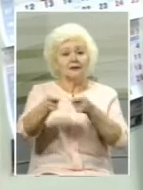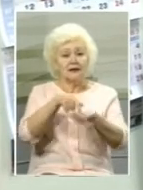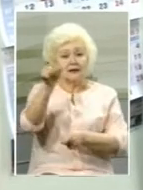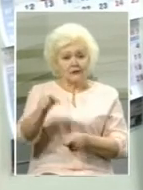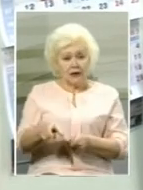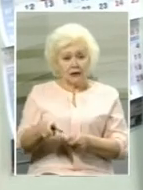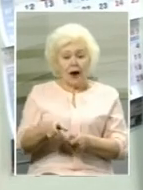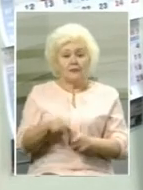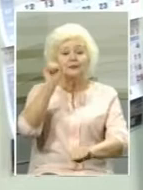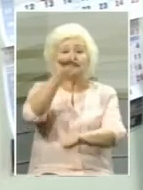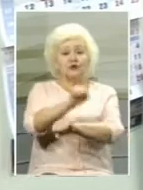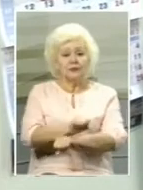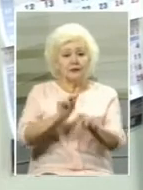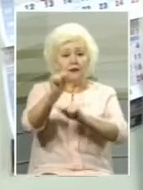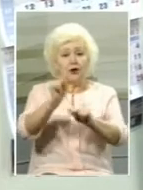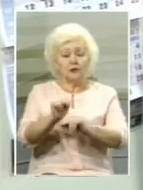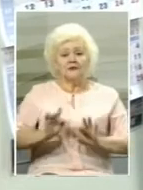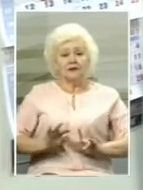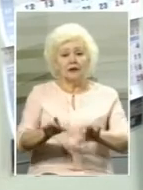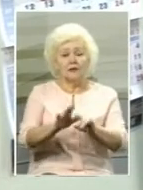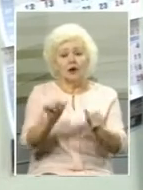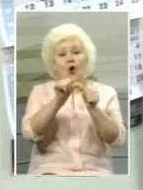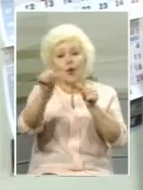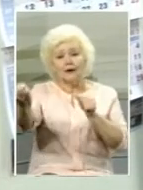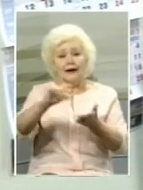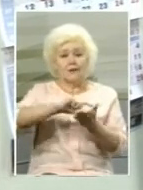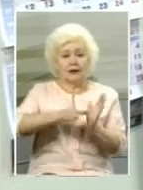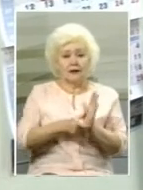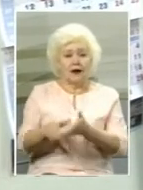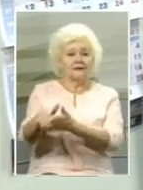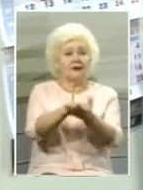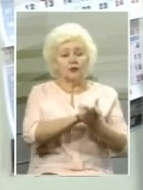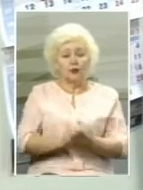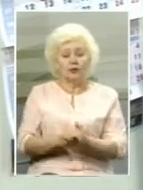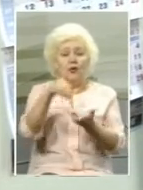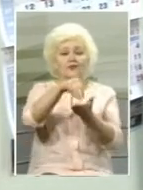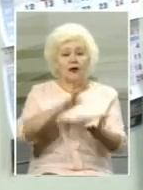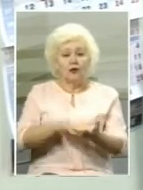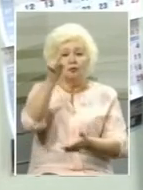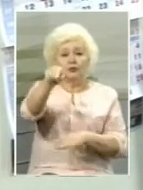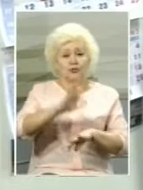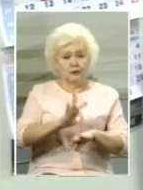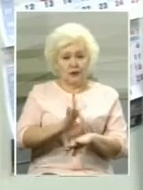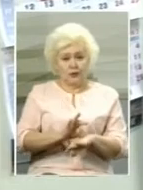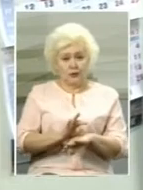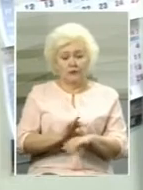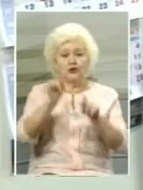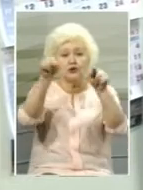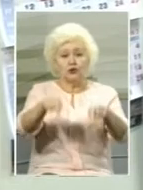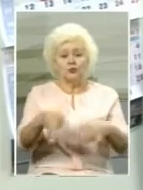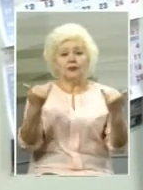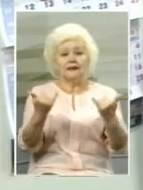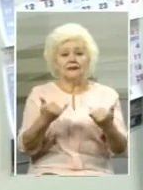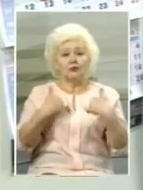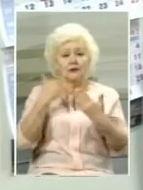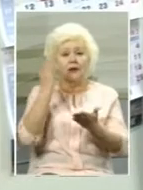керівникам призупиняти освітній процес в окремих класних колективах, враховуючи цю захворюваність. Тому на